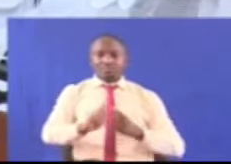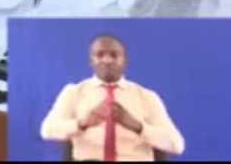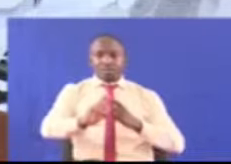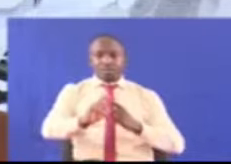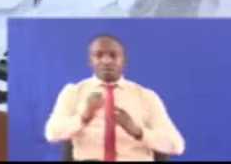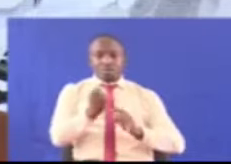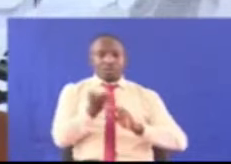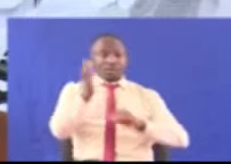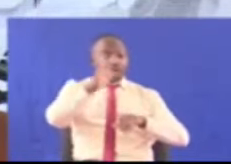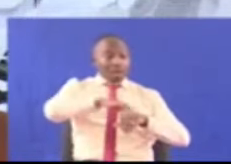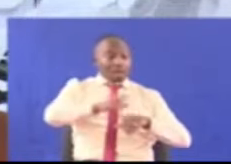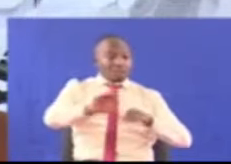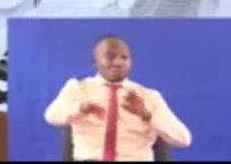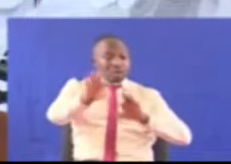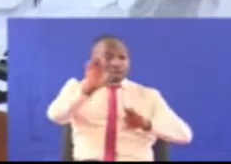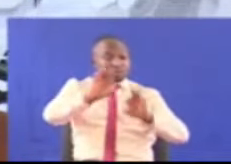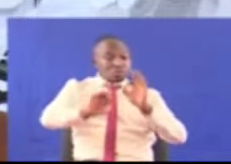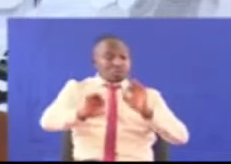Wachambuzi wa michongo.